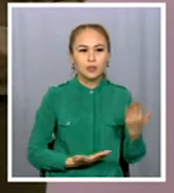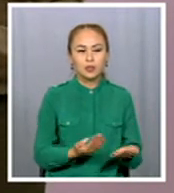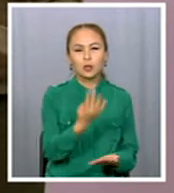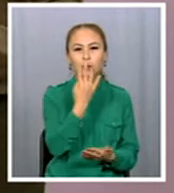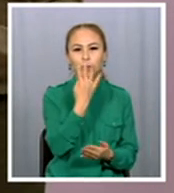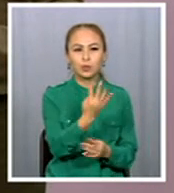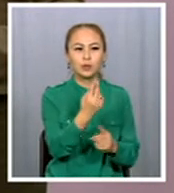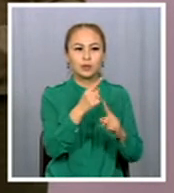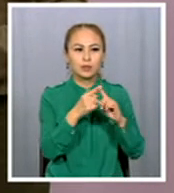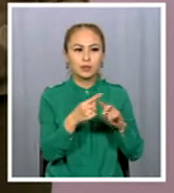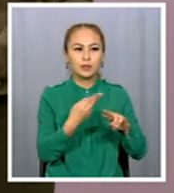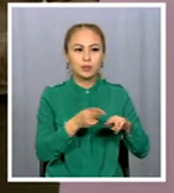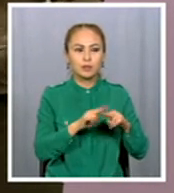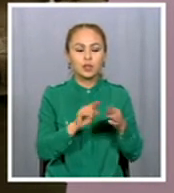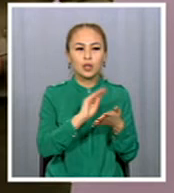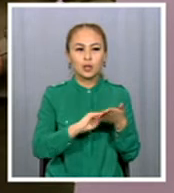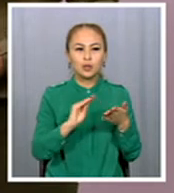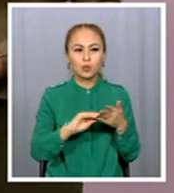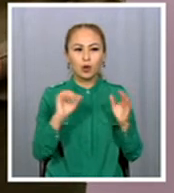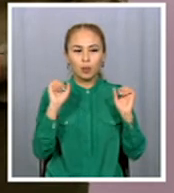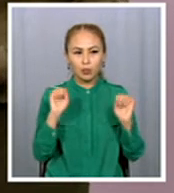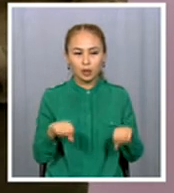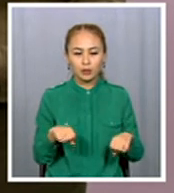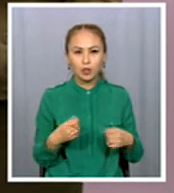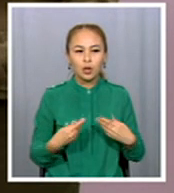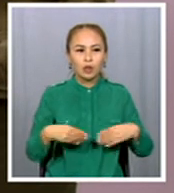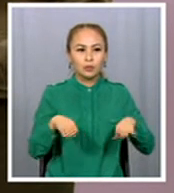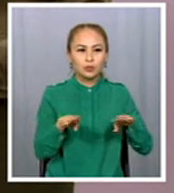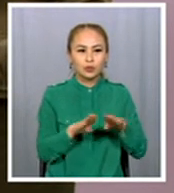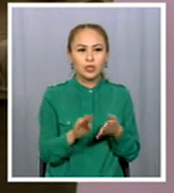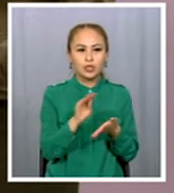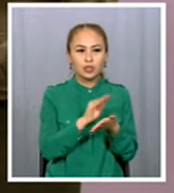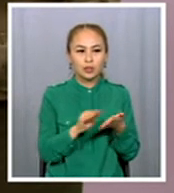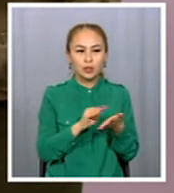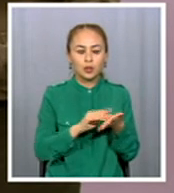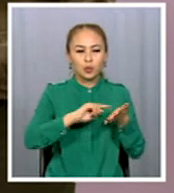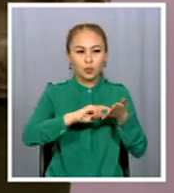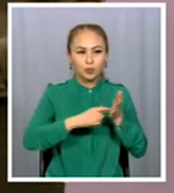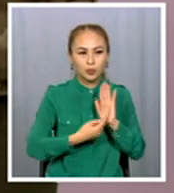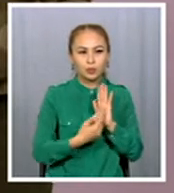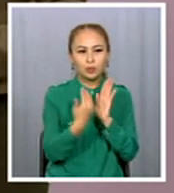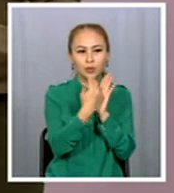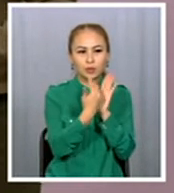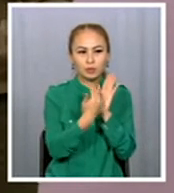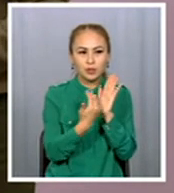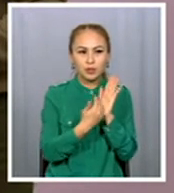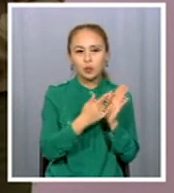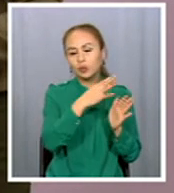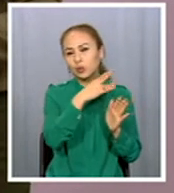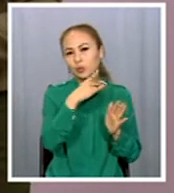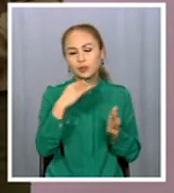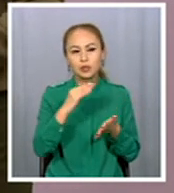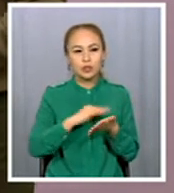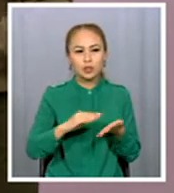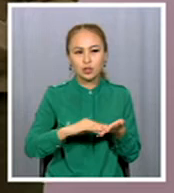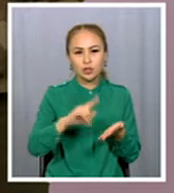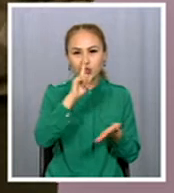немесе 4X деп жазуға болады. Мұндай жағдайда көбейту таңбасы